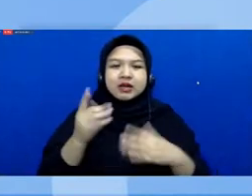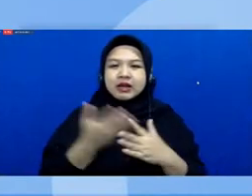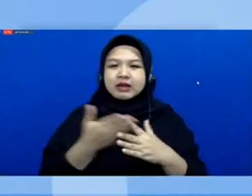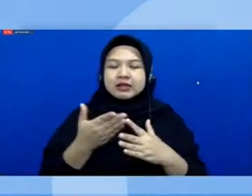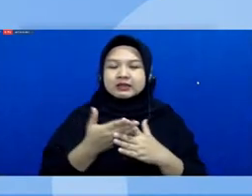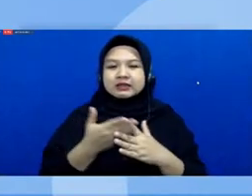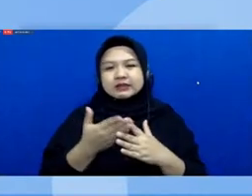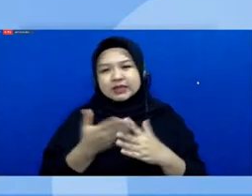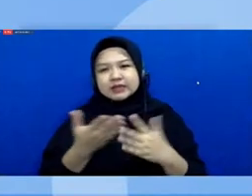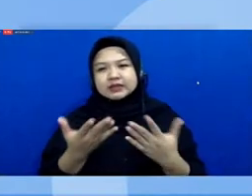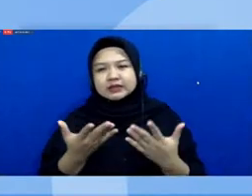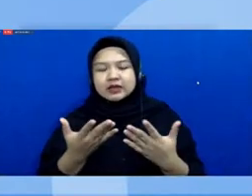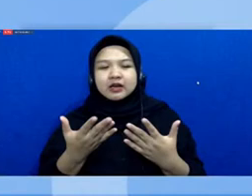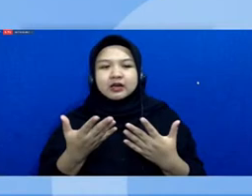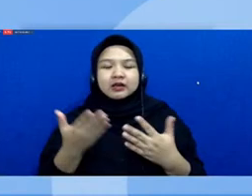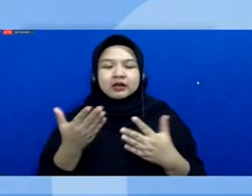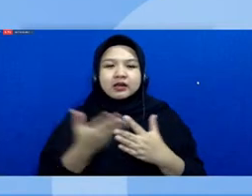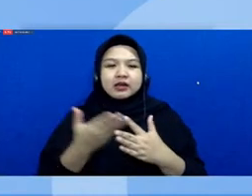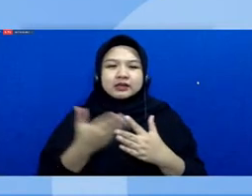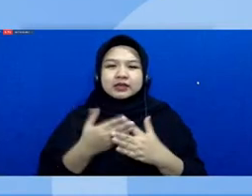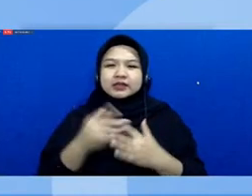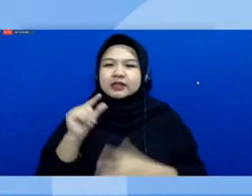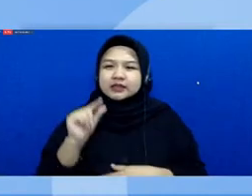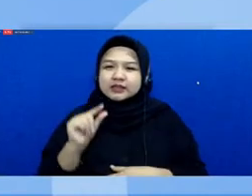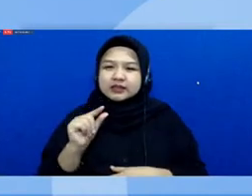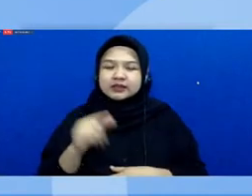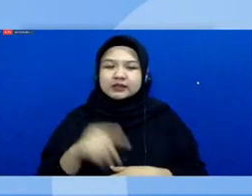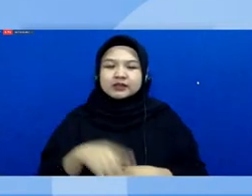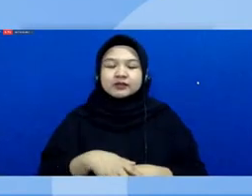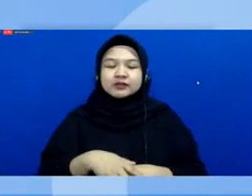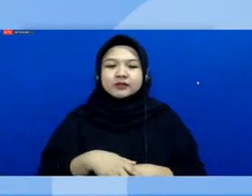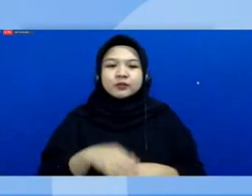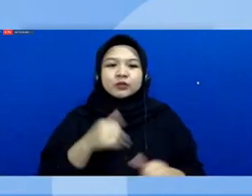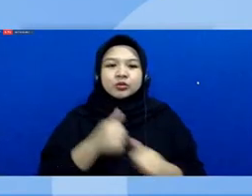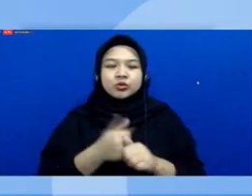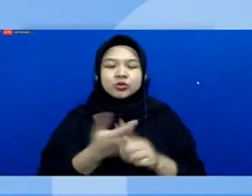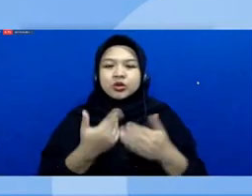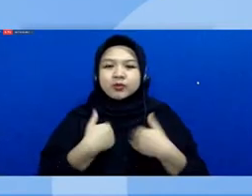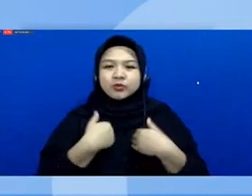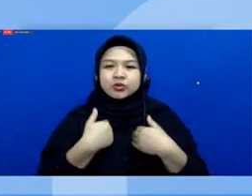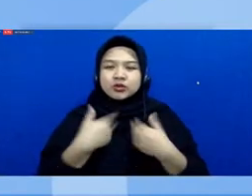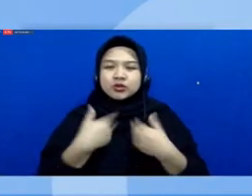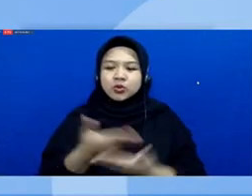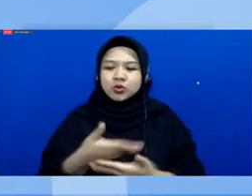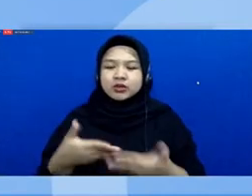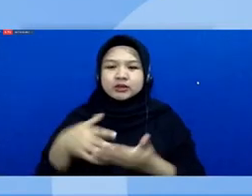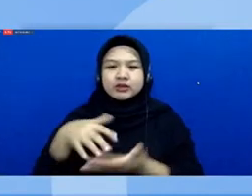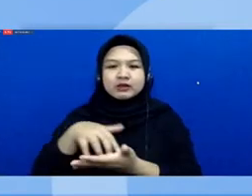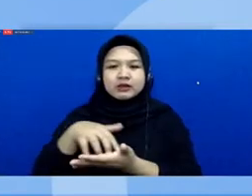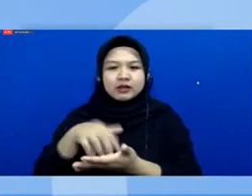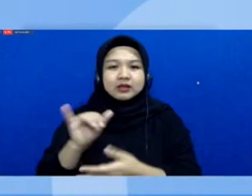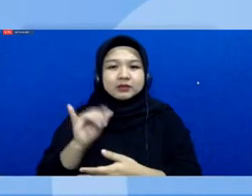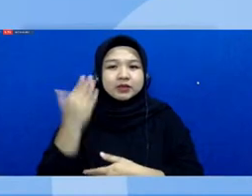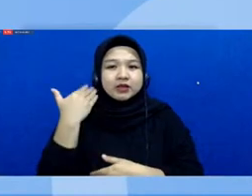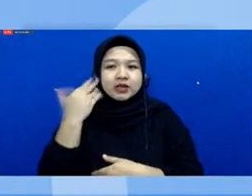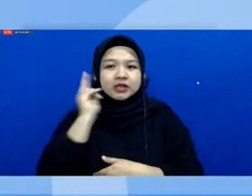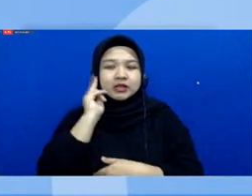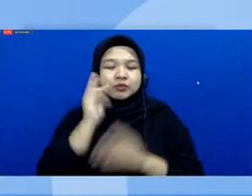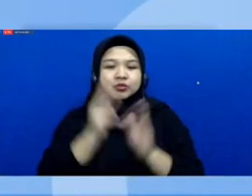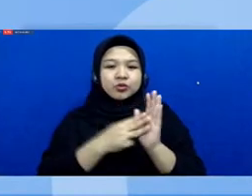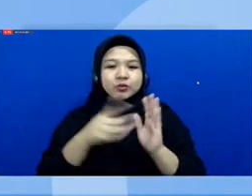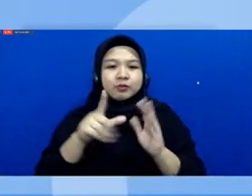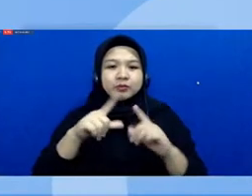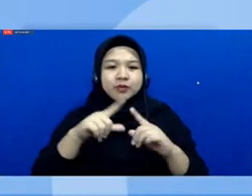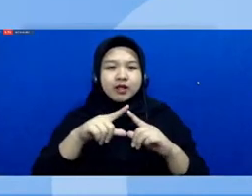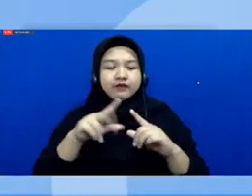relatif lebih sedikit, kemudian juga memiliki kondisi rentan seperti yang diungkapkan tadi oleh Ibu Melva, Mas Egy,